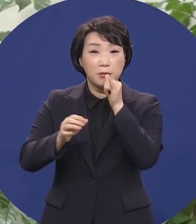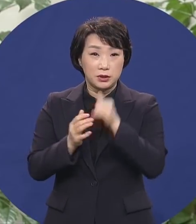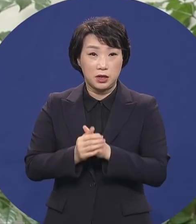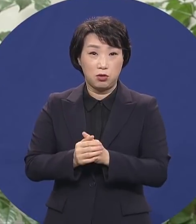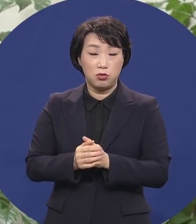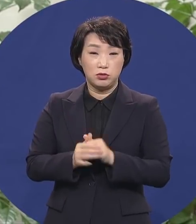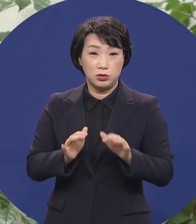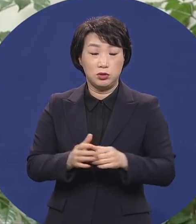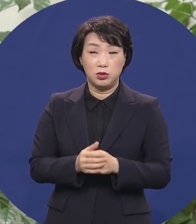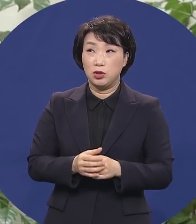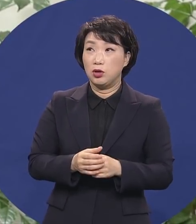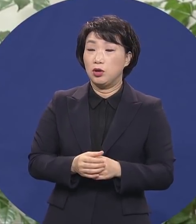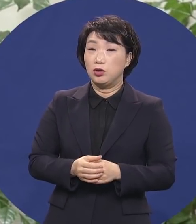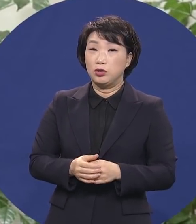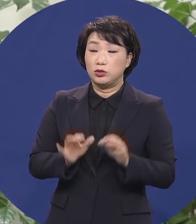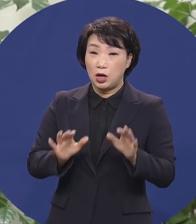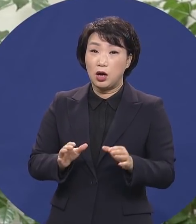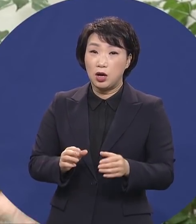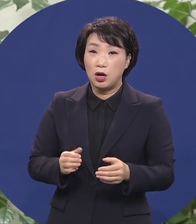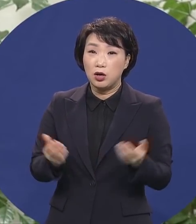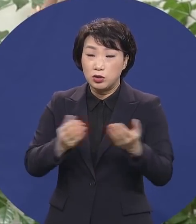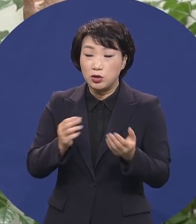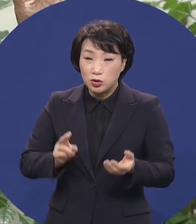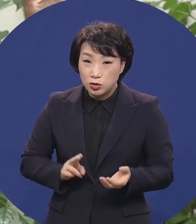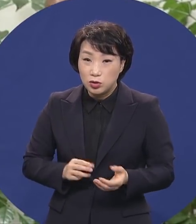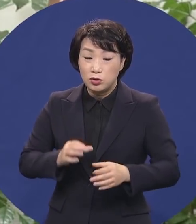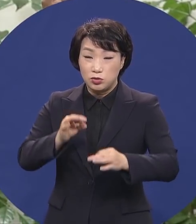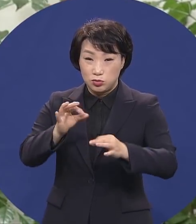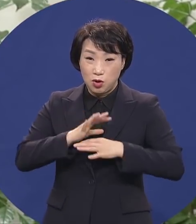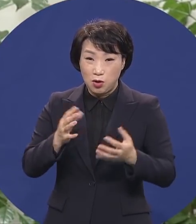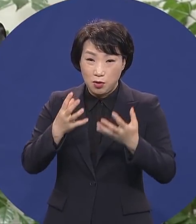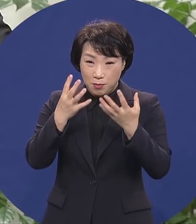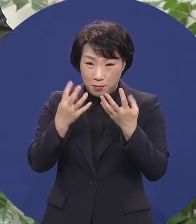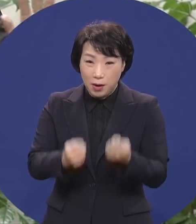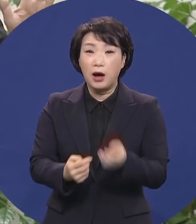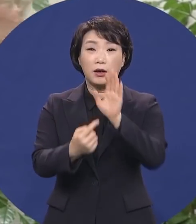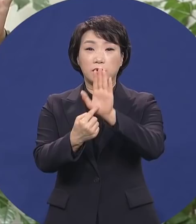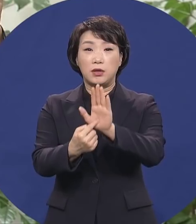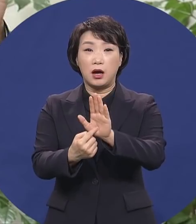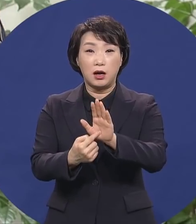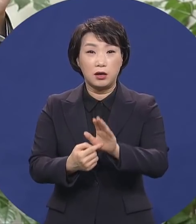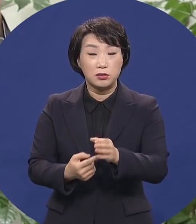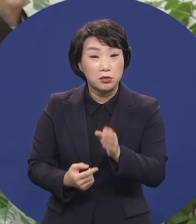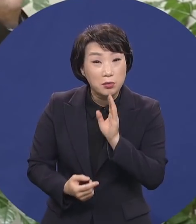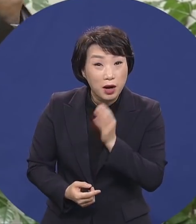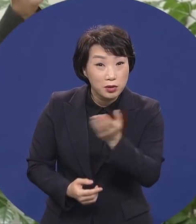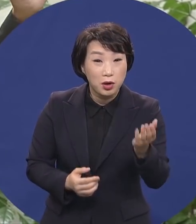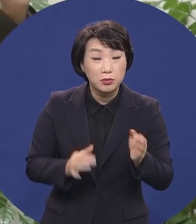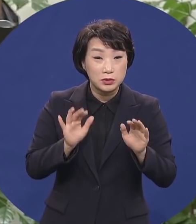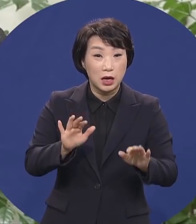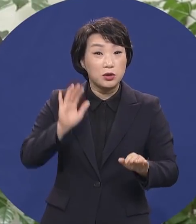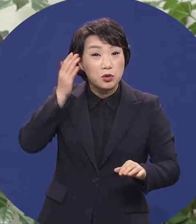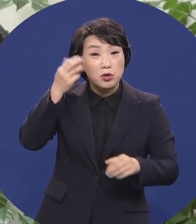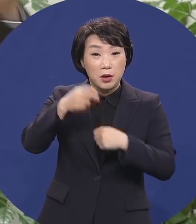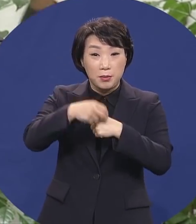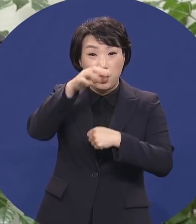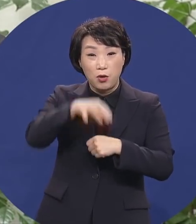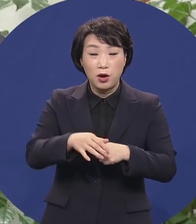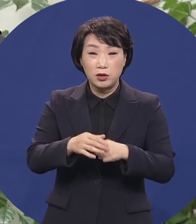그런 놀라운 역사 속에서 사람이 이 현대의학이 할 수